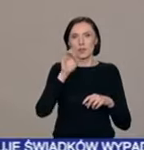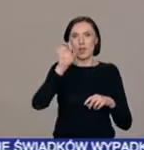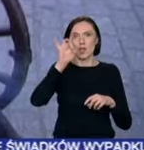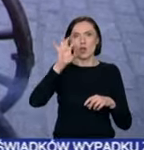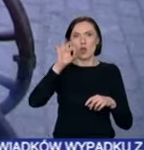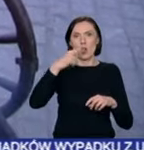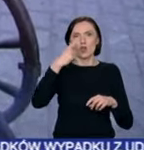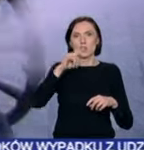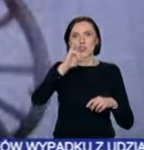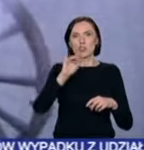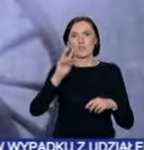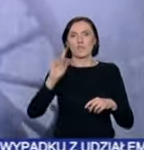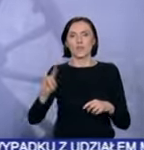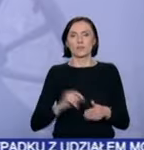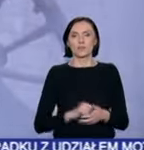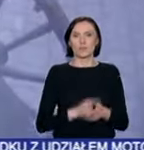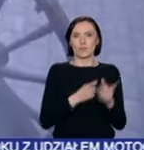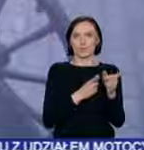godziwy.